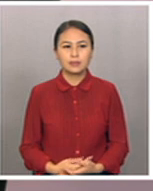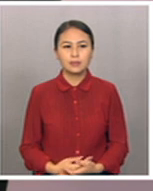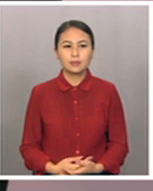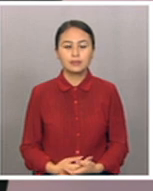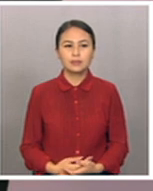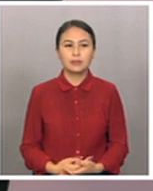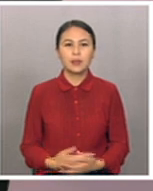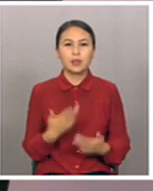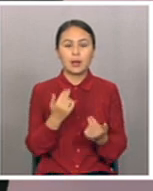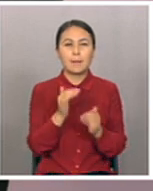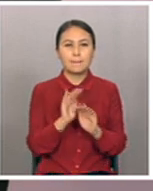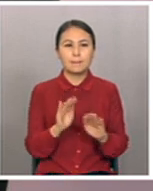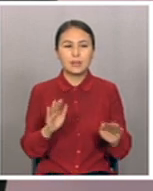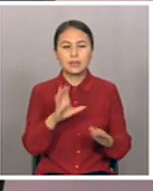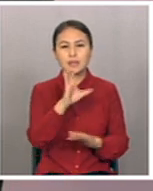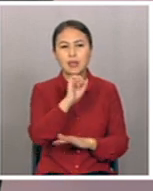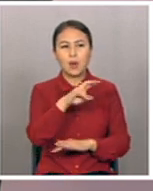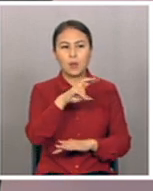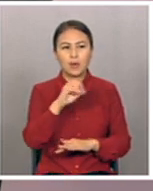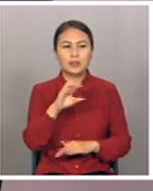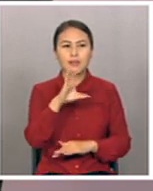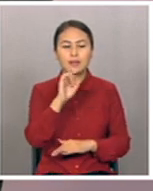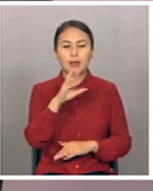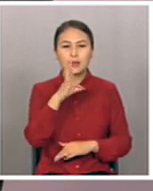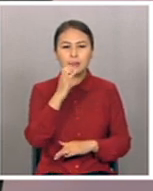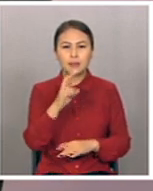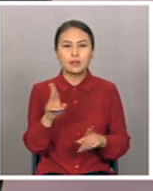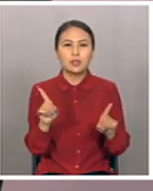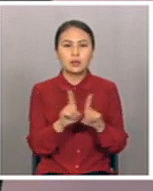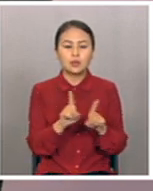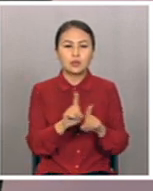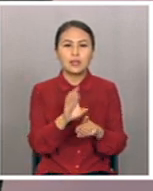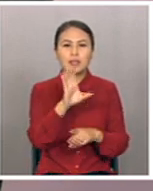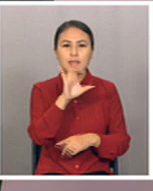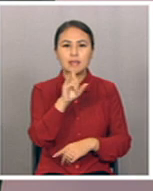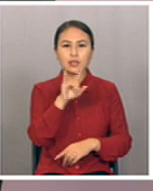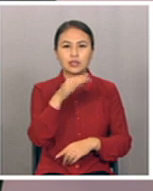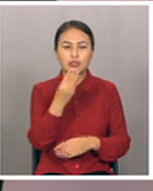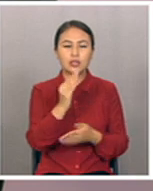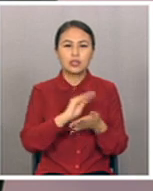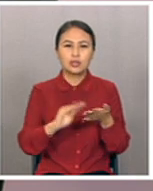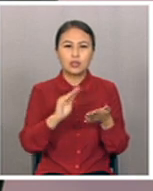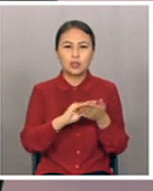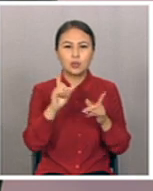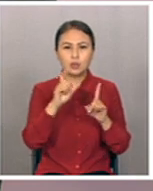Я, балалар, Сәуле мен Сәкен де сызғыш сөзін қате жазды.